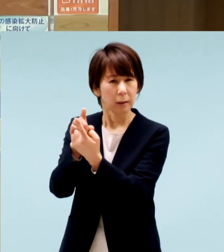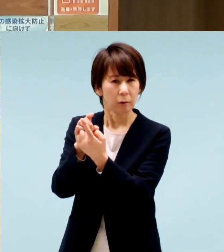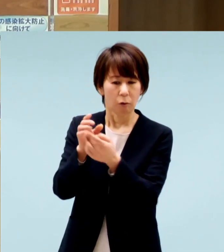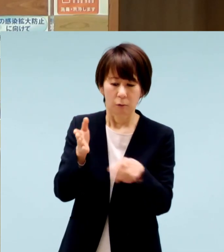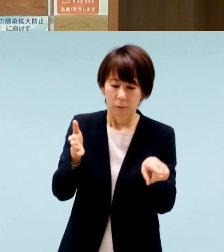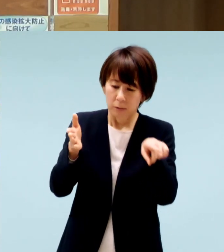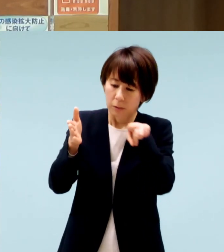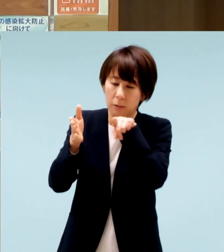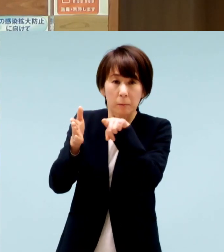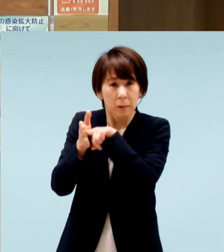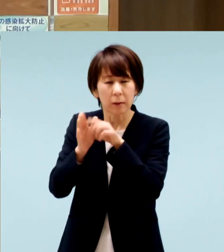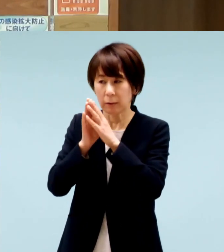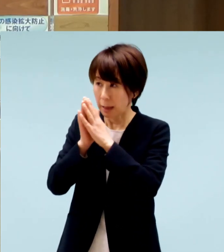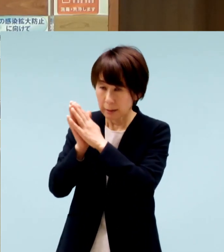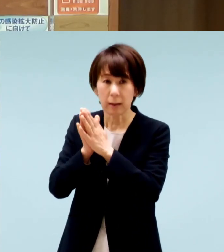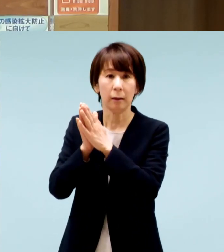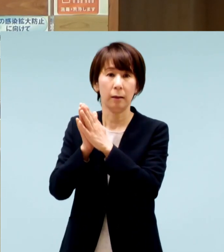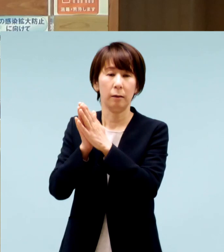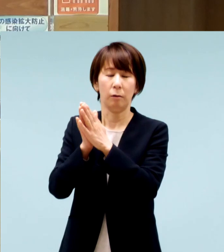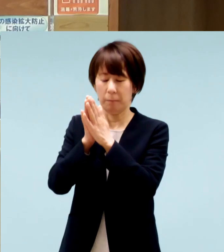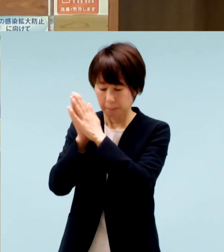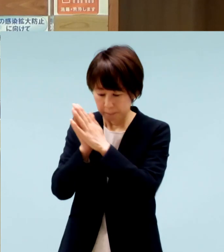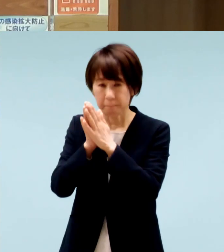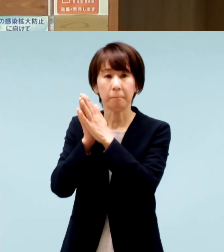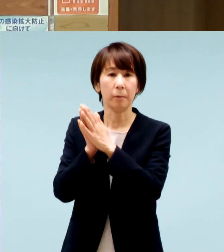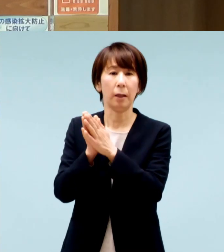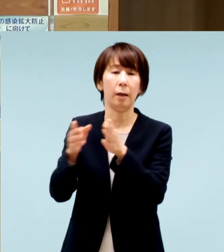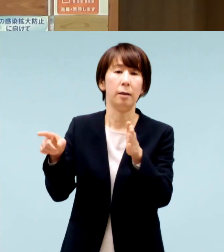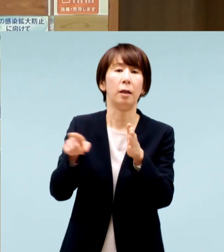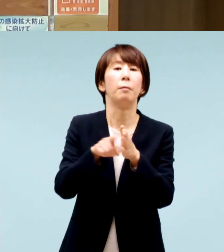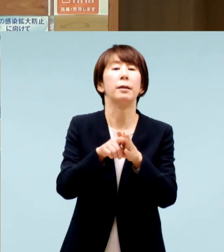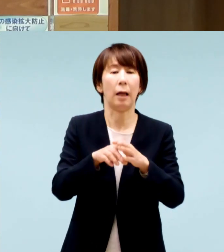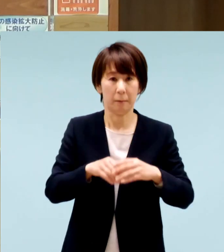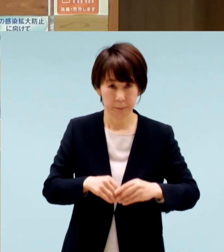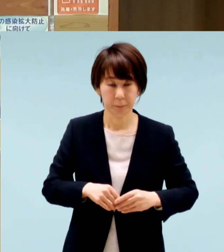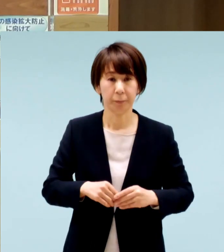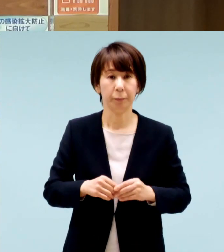しいということを繰り返しあのお願いをしてきましたので、